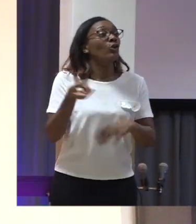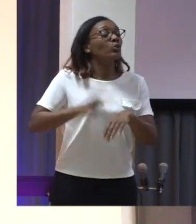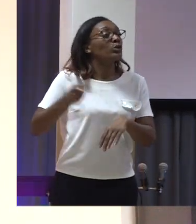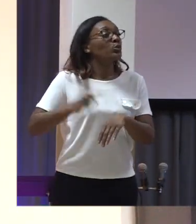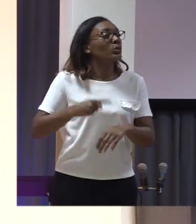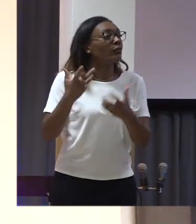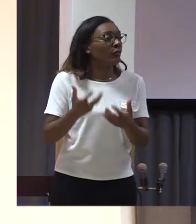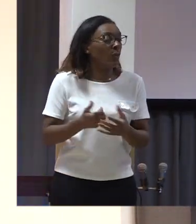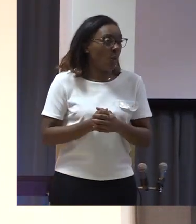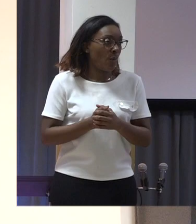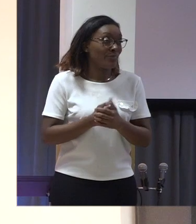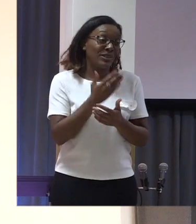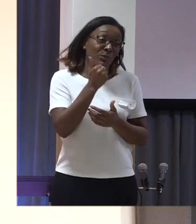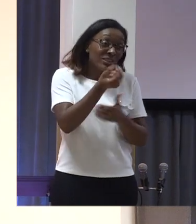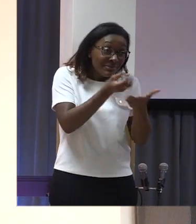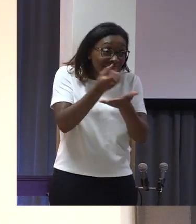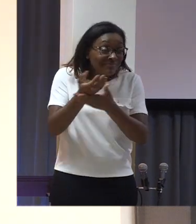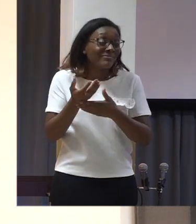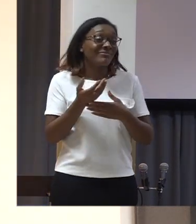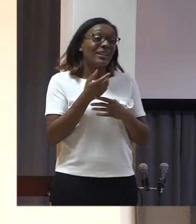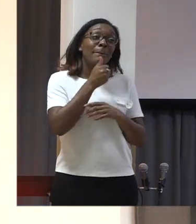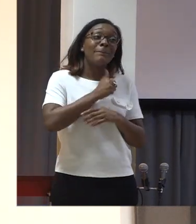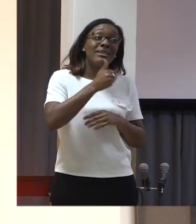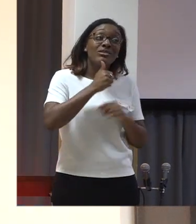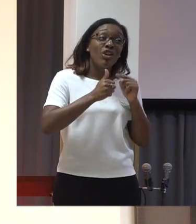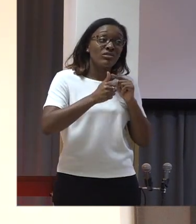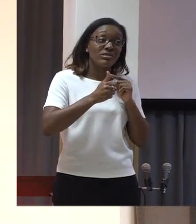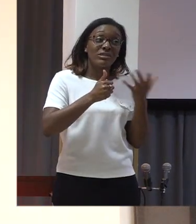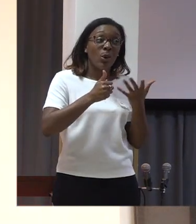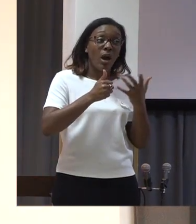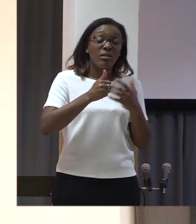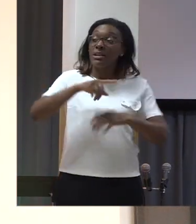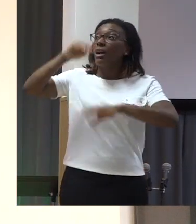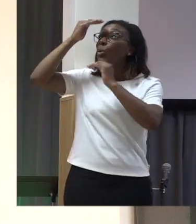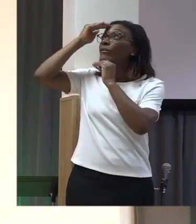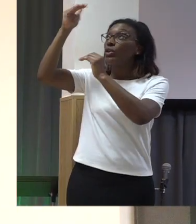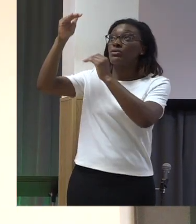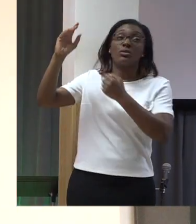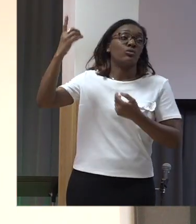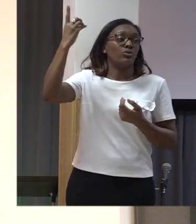savoir que la patience, c'est une sorte de confiance que nous mettons en notre Dieu.